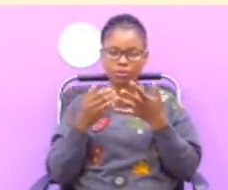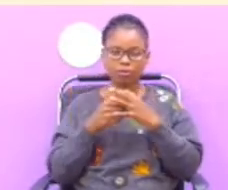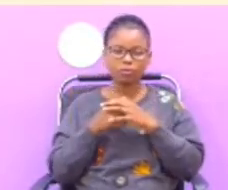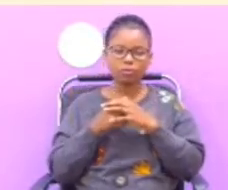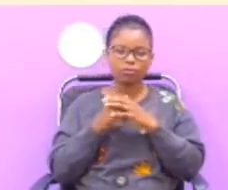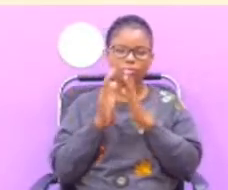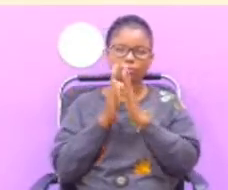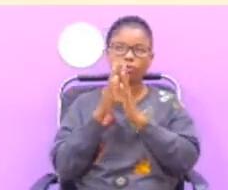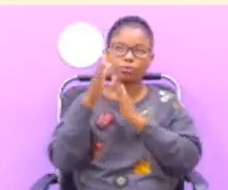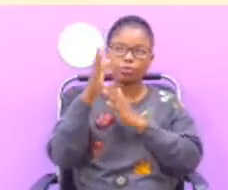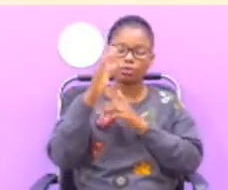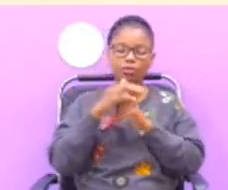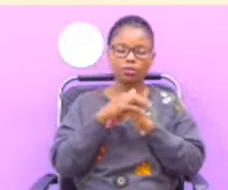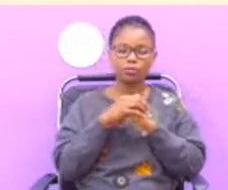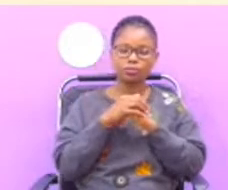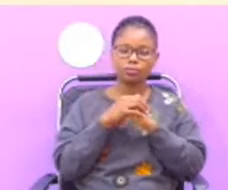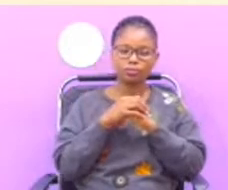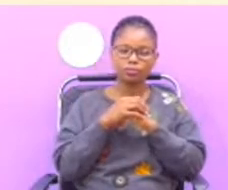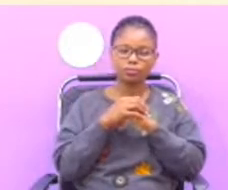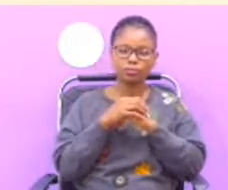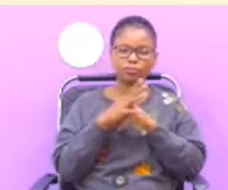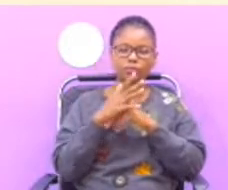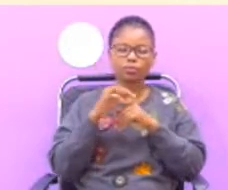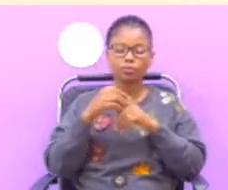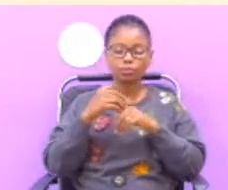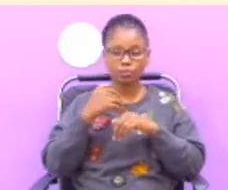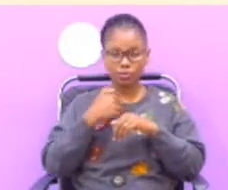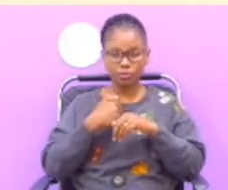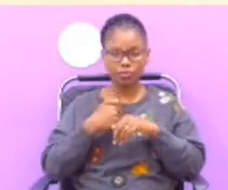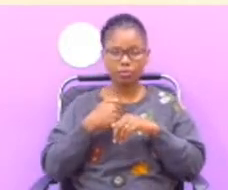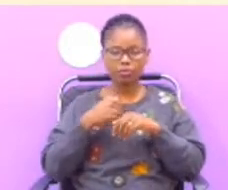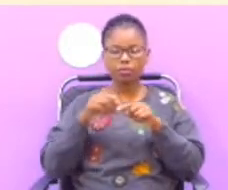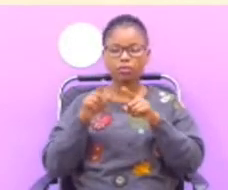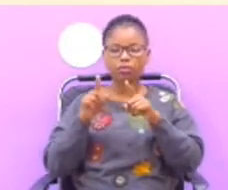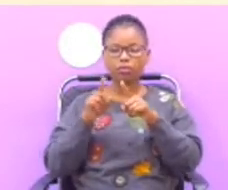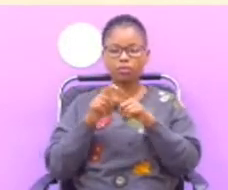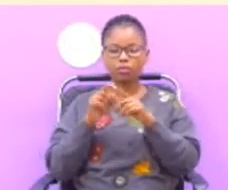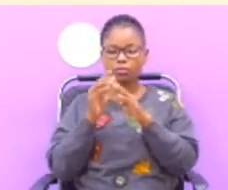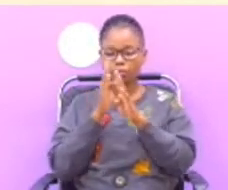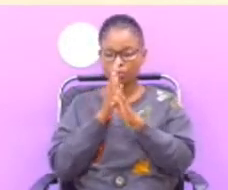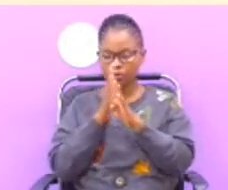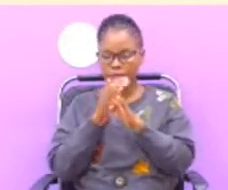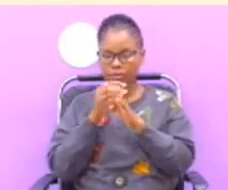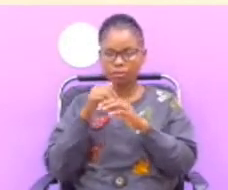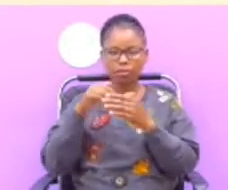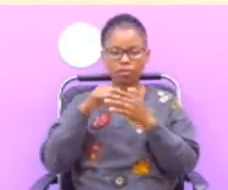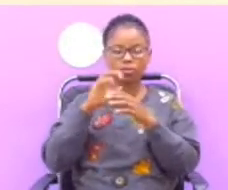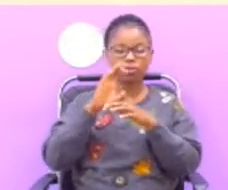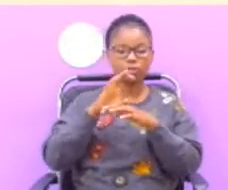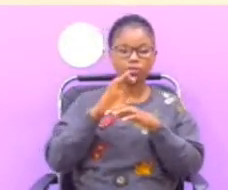Bwana asifiwe sana. Ona ningĩ gakorwo kwa rũrathia gakwĩhitha festri kanitha.